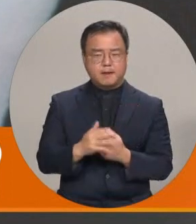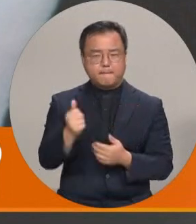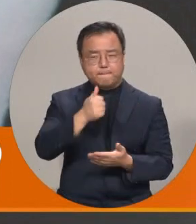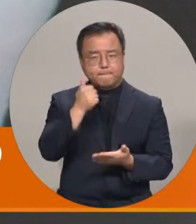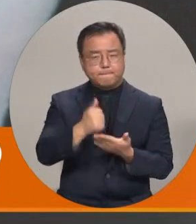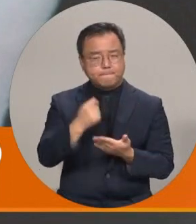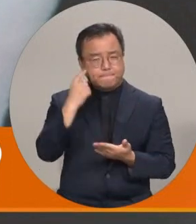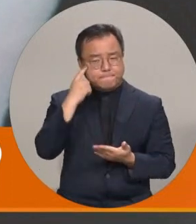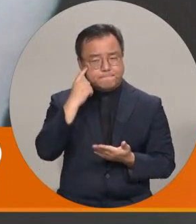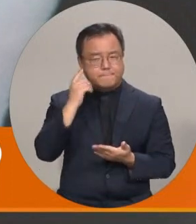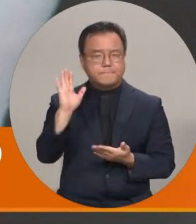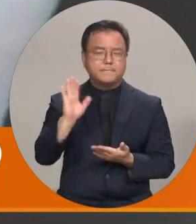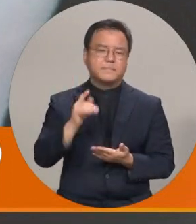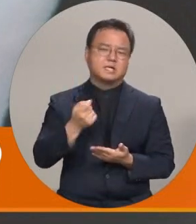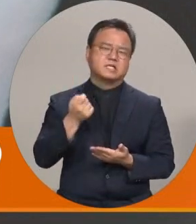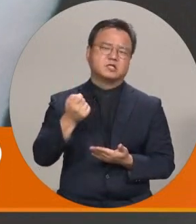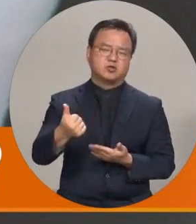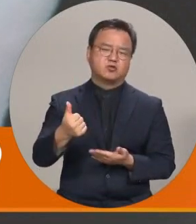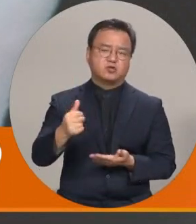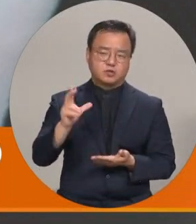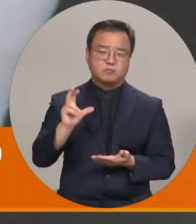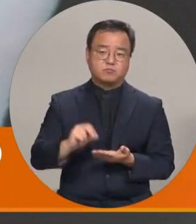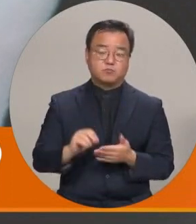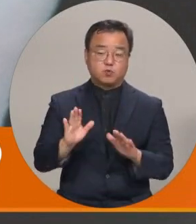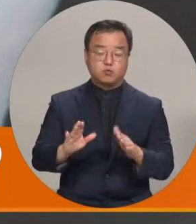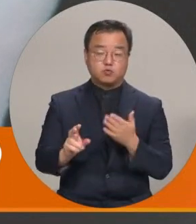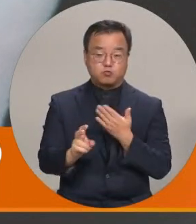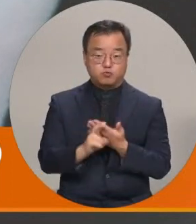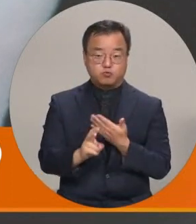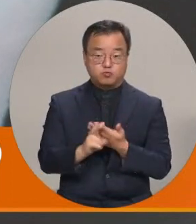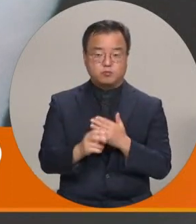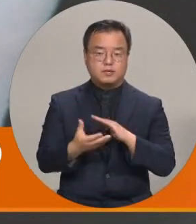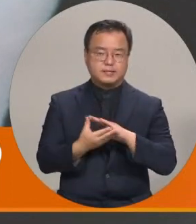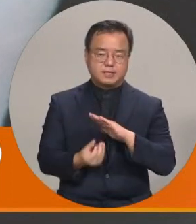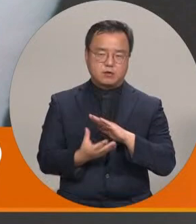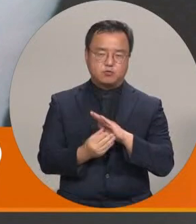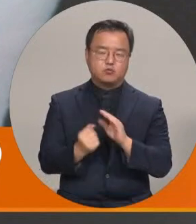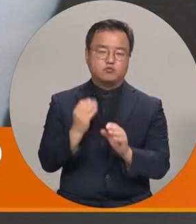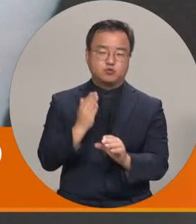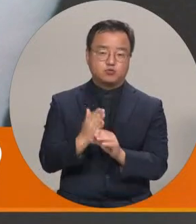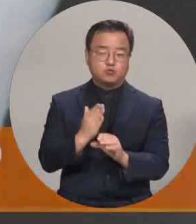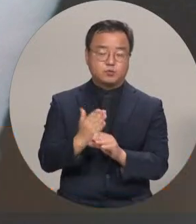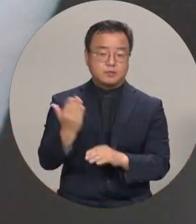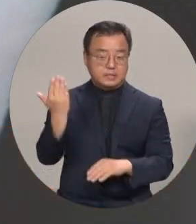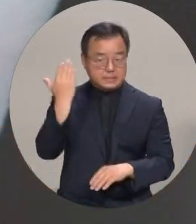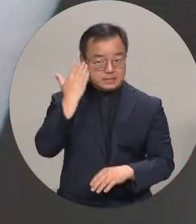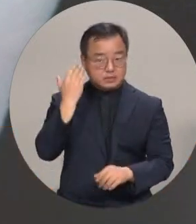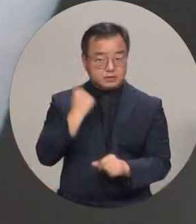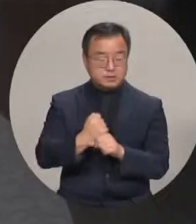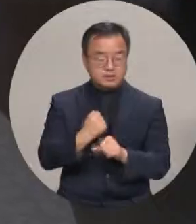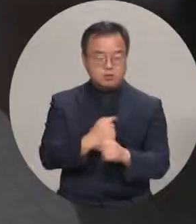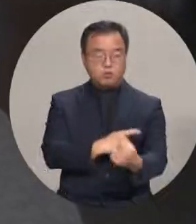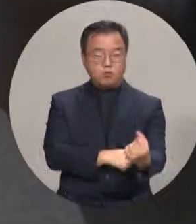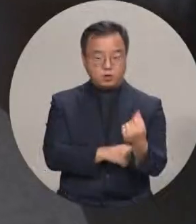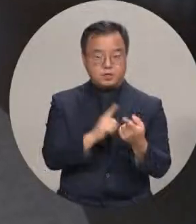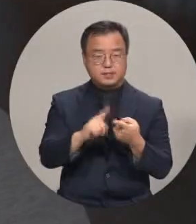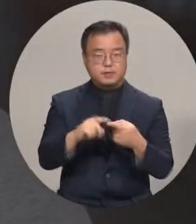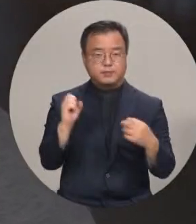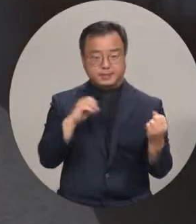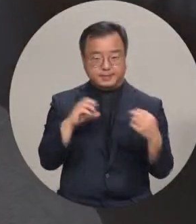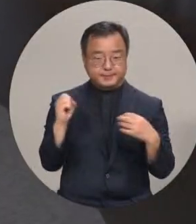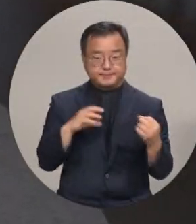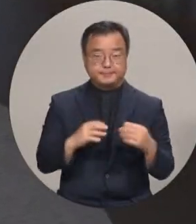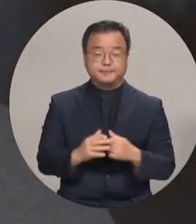더 문제입니다 오늘은 불법 다운로드를 중심으로 지적 재산권에 대해 박은선 변호사와 이야기 나눠봅니다 어서 오세요